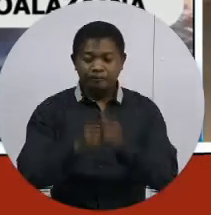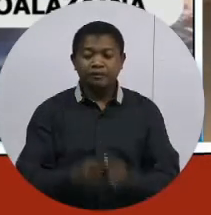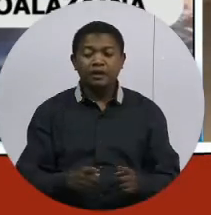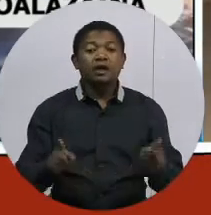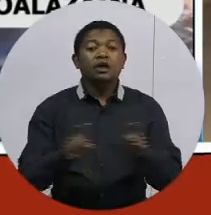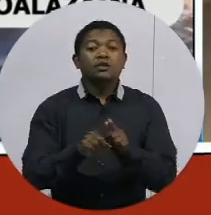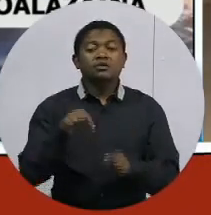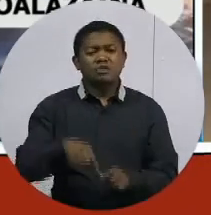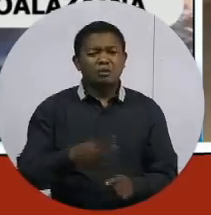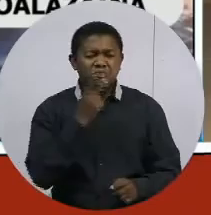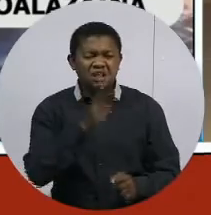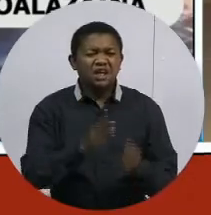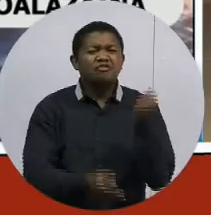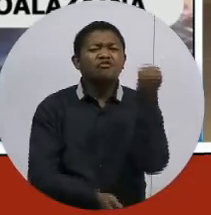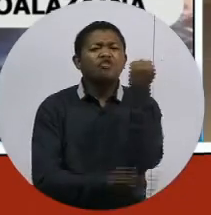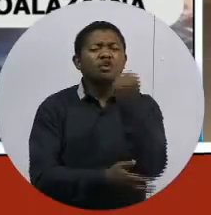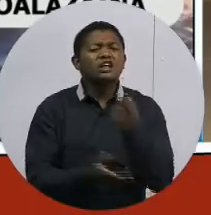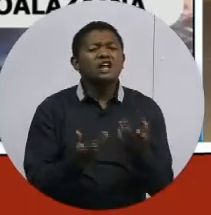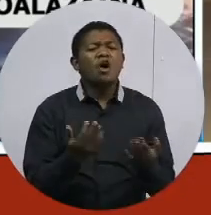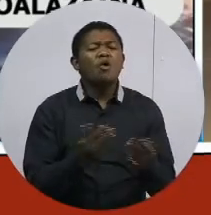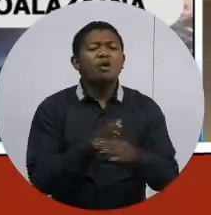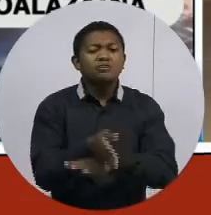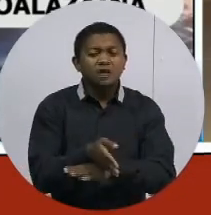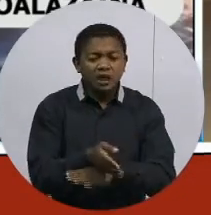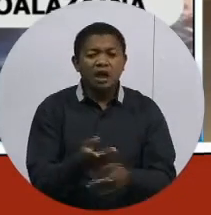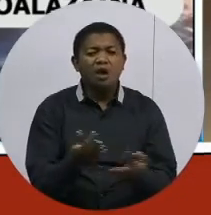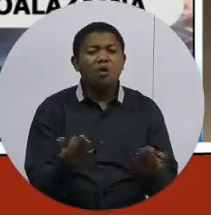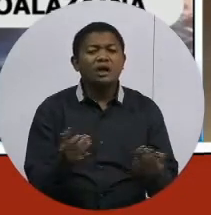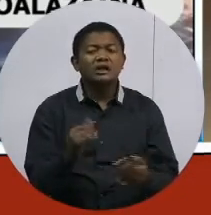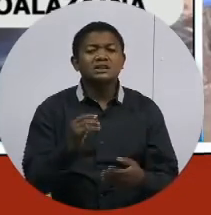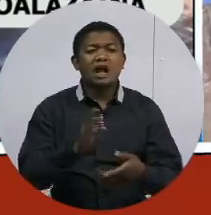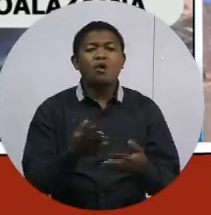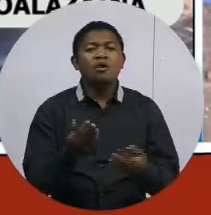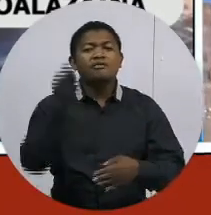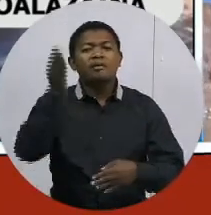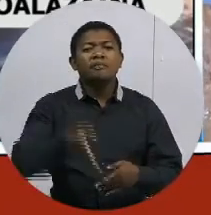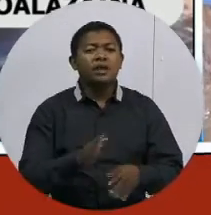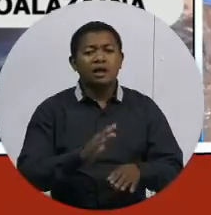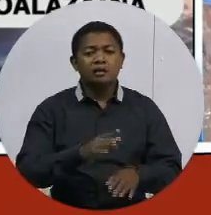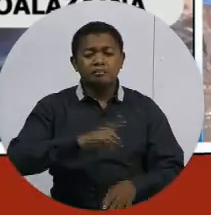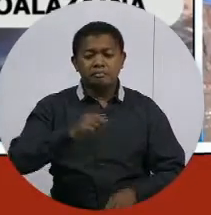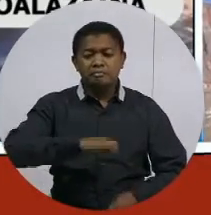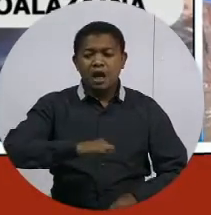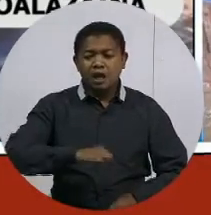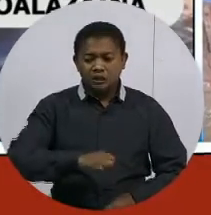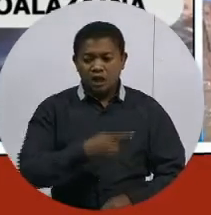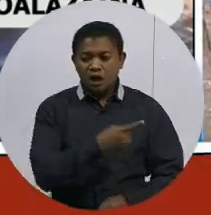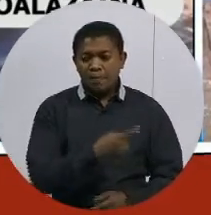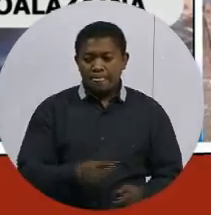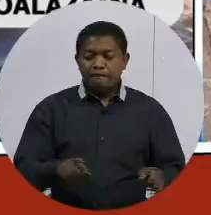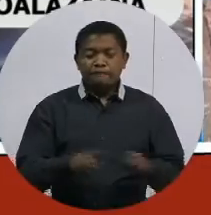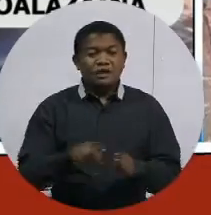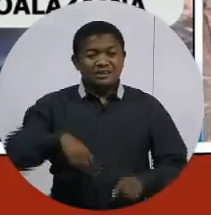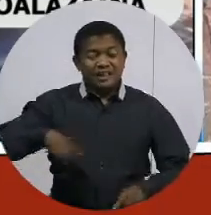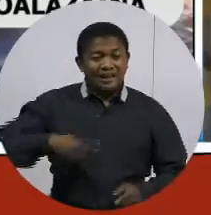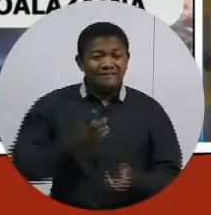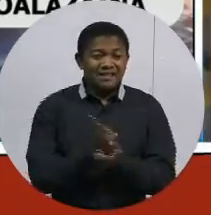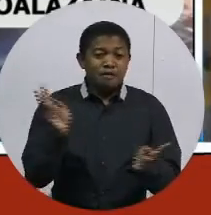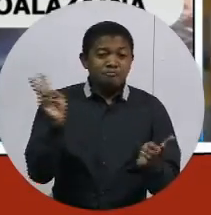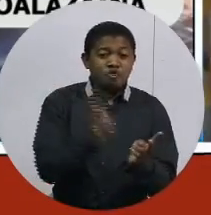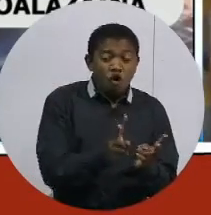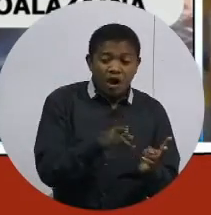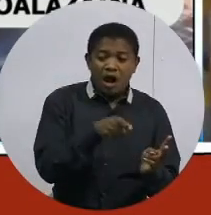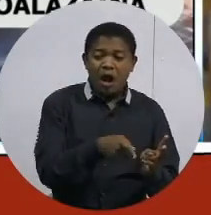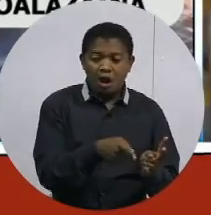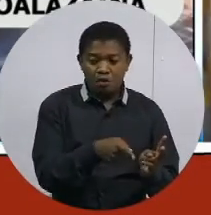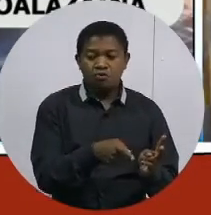ety atoerana hoe inona ny condition iainan'ireo mpiasa ireo. Rehefa avy nyona tamin'ilay mpiasa moa zany izahay a dia mbola nanamafy